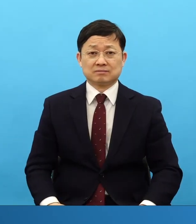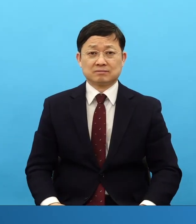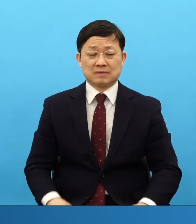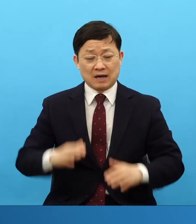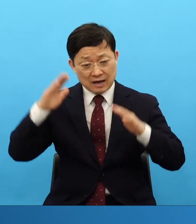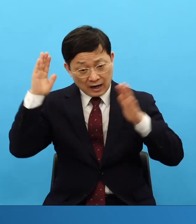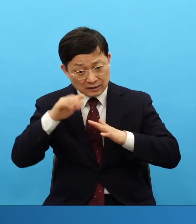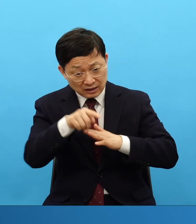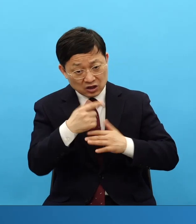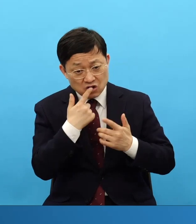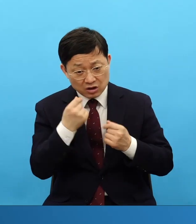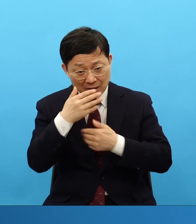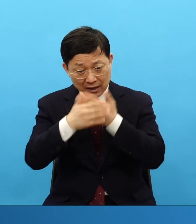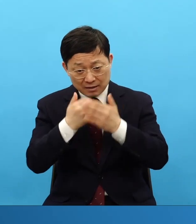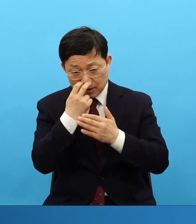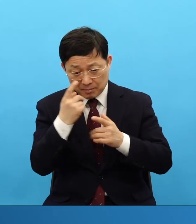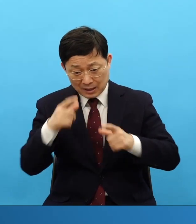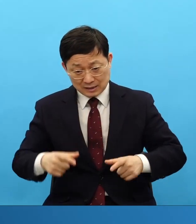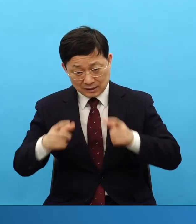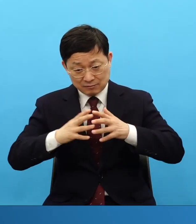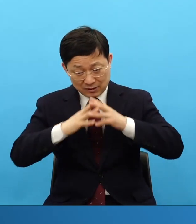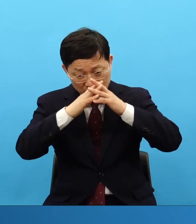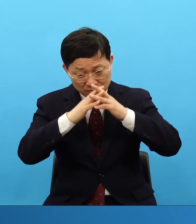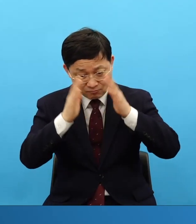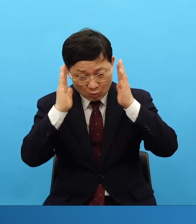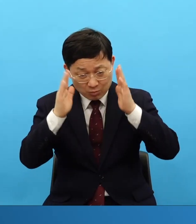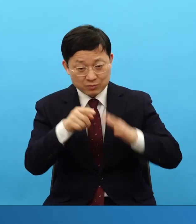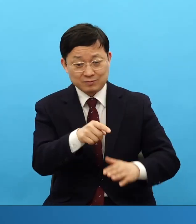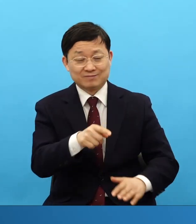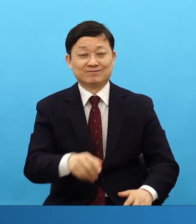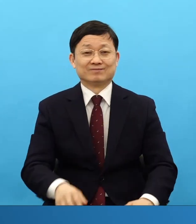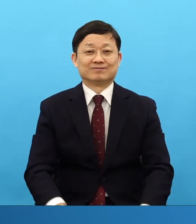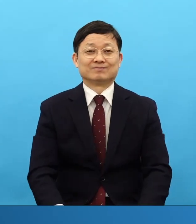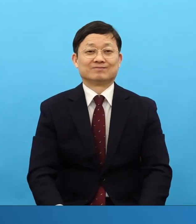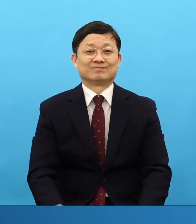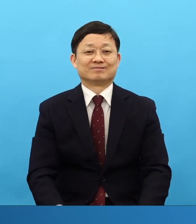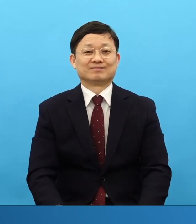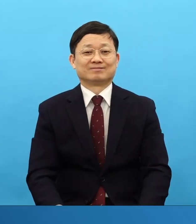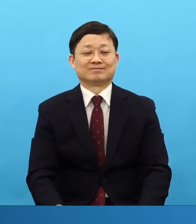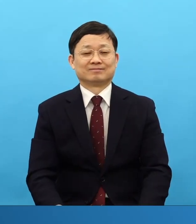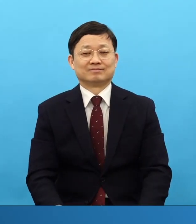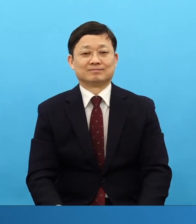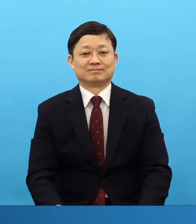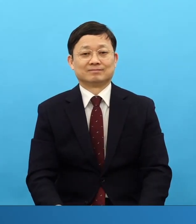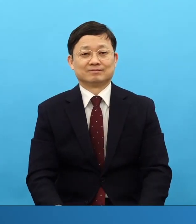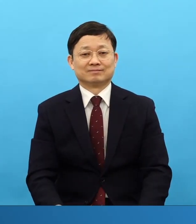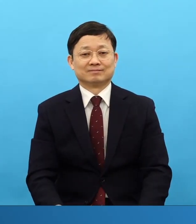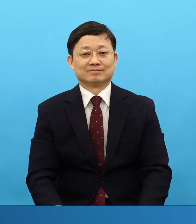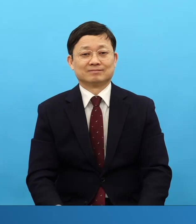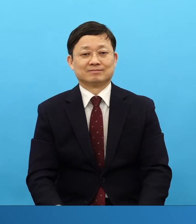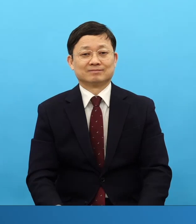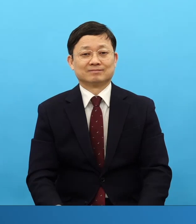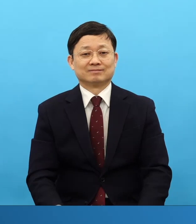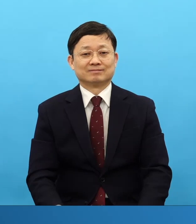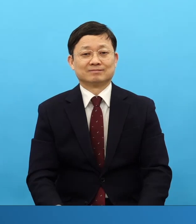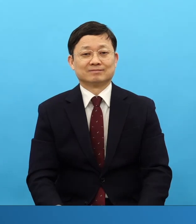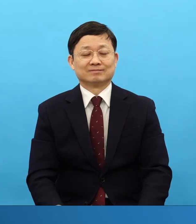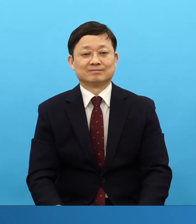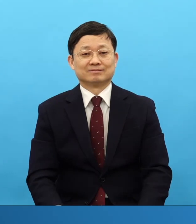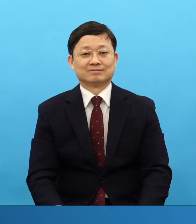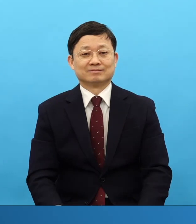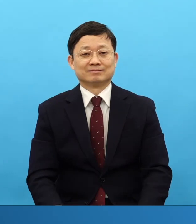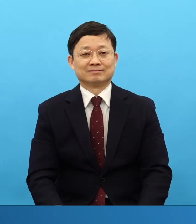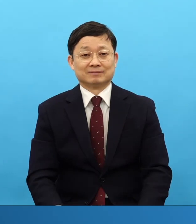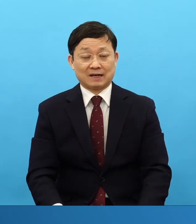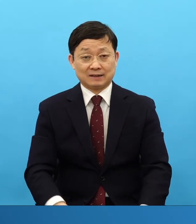해서 공부해야 돼요. That's what students must do to study. 자, 결론은 여러분들이 받은 은혜와